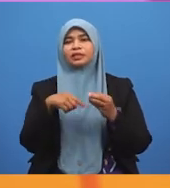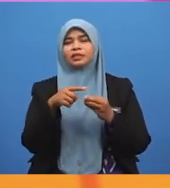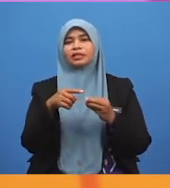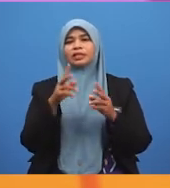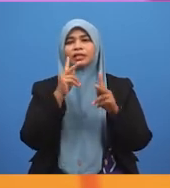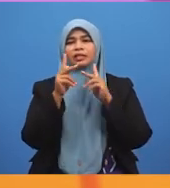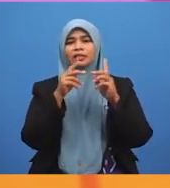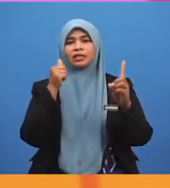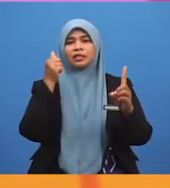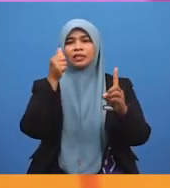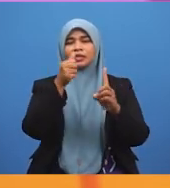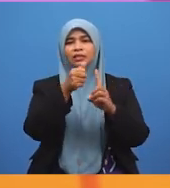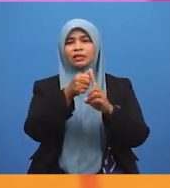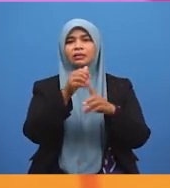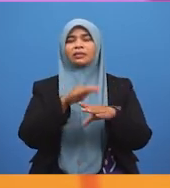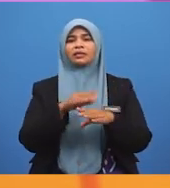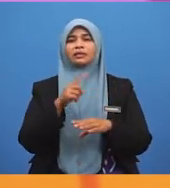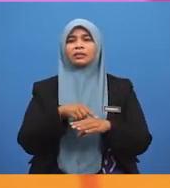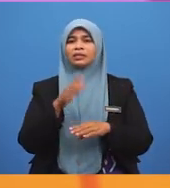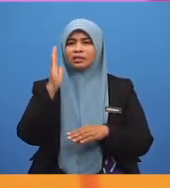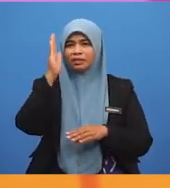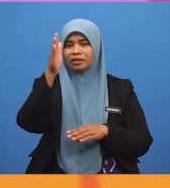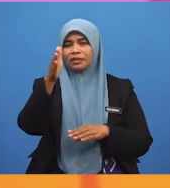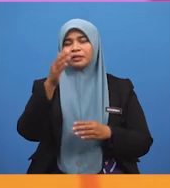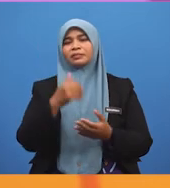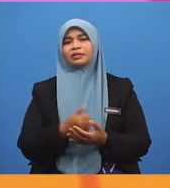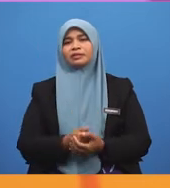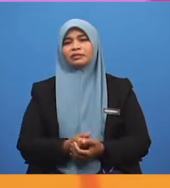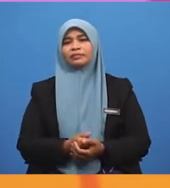berkaitan dengan kata arah pada masa akan datang.